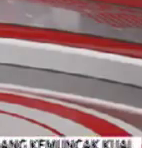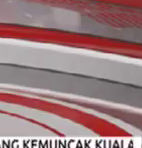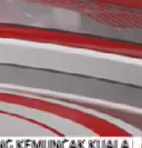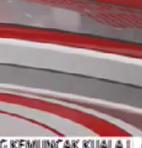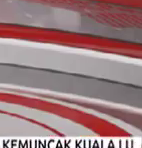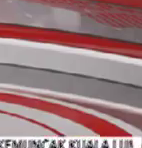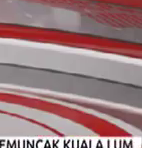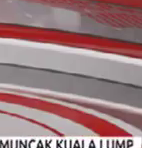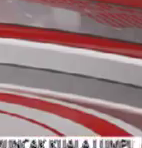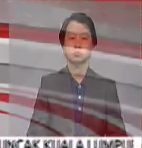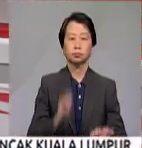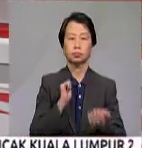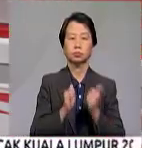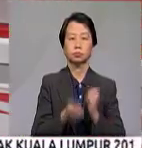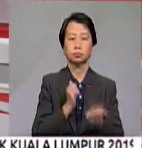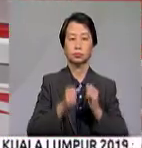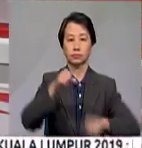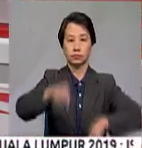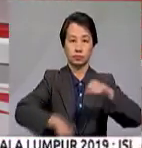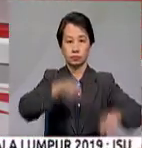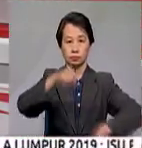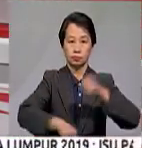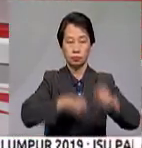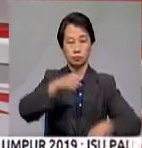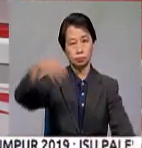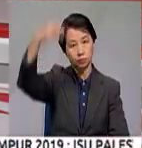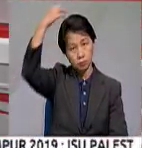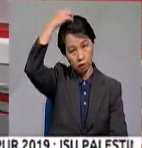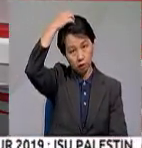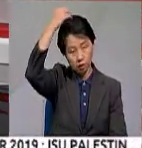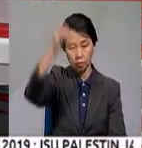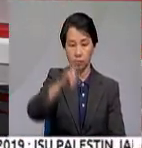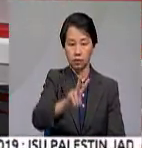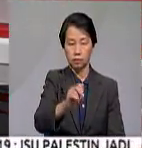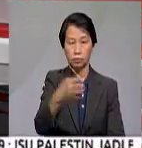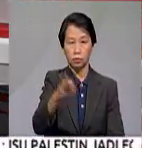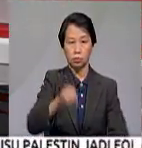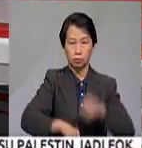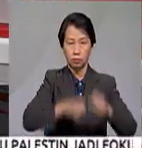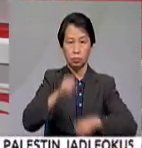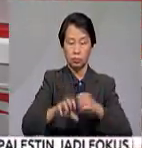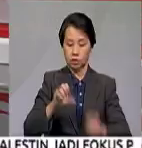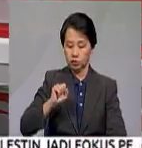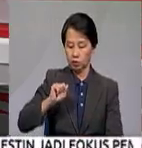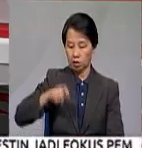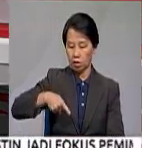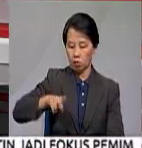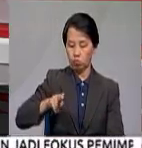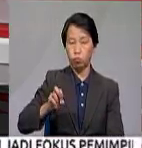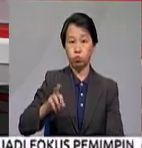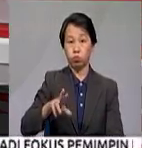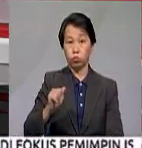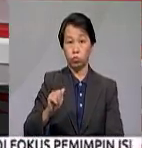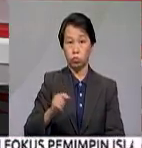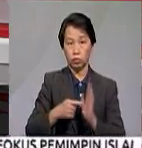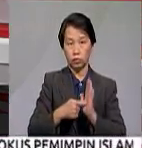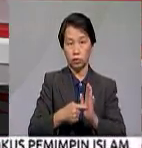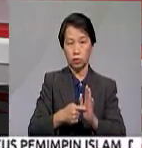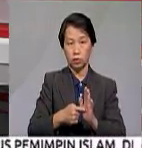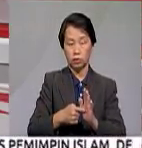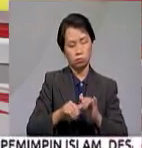Kita mulakan segmen sukan dengan jelajah berbasikal tua di Selangor 2019. Pelumba Sapura Cycling Marcus Kiuli mencatat